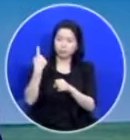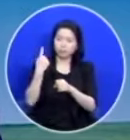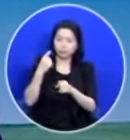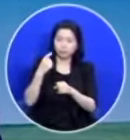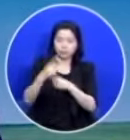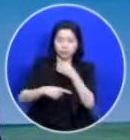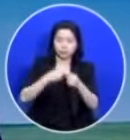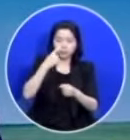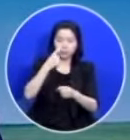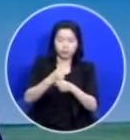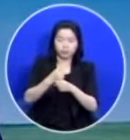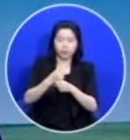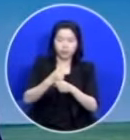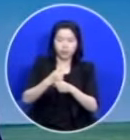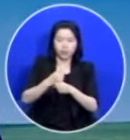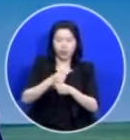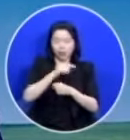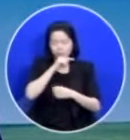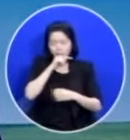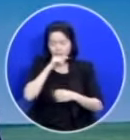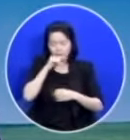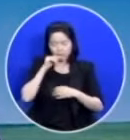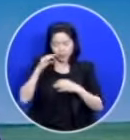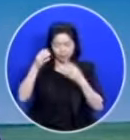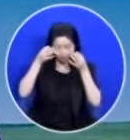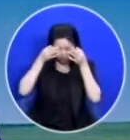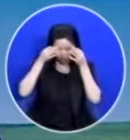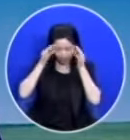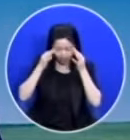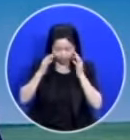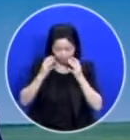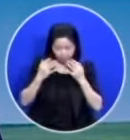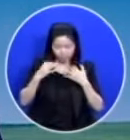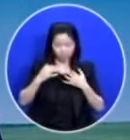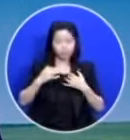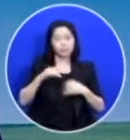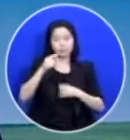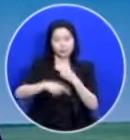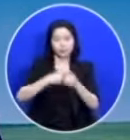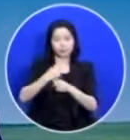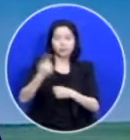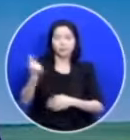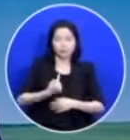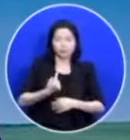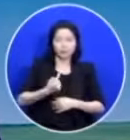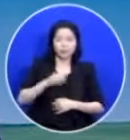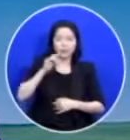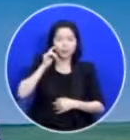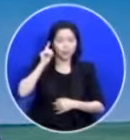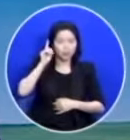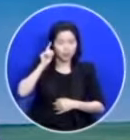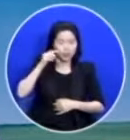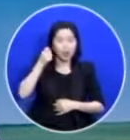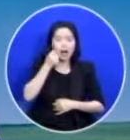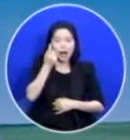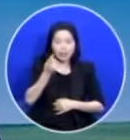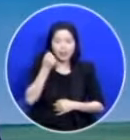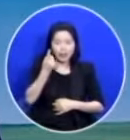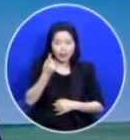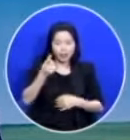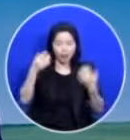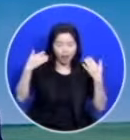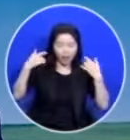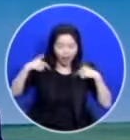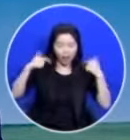1년에 이 정말 피말리는 년을 왔습니다 매달 아 이제는 그만해야 되나 보다